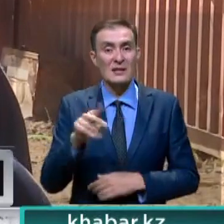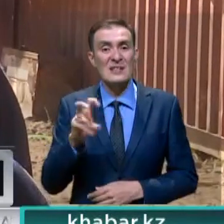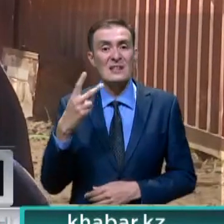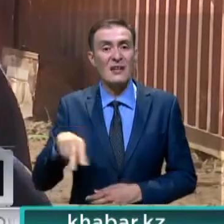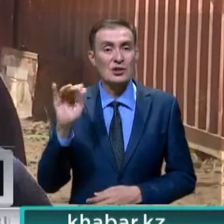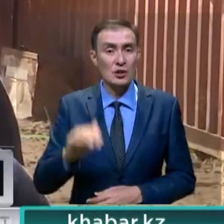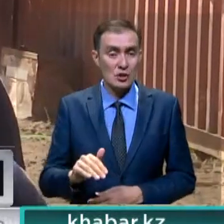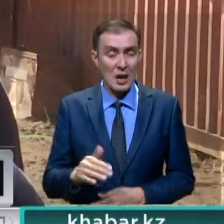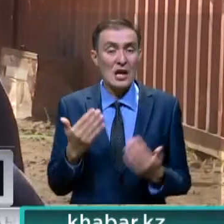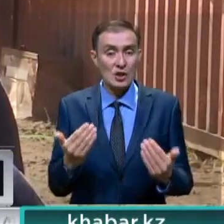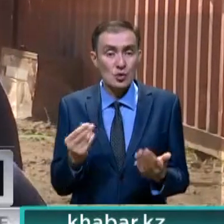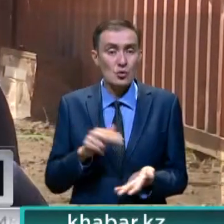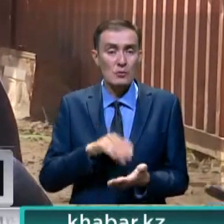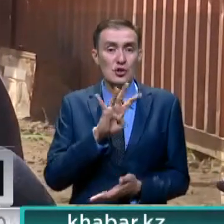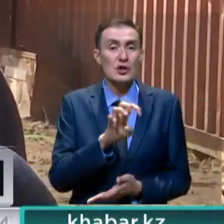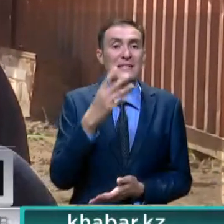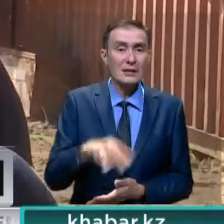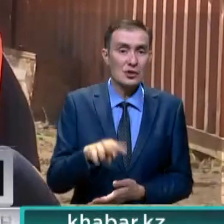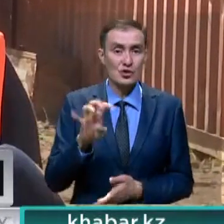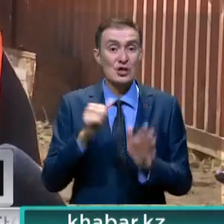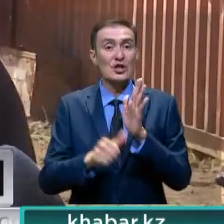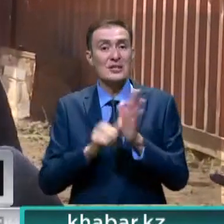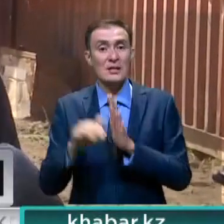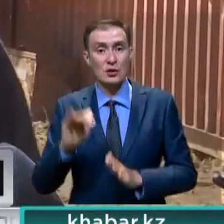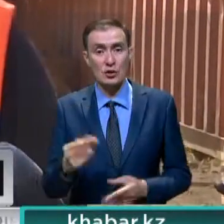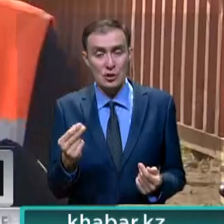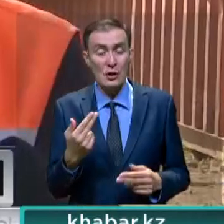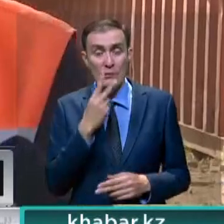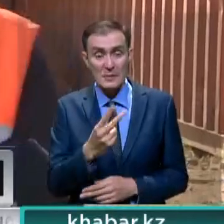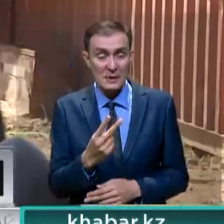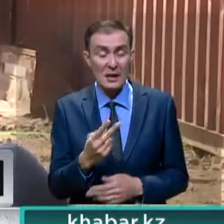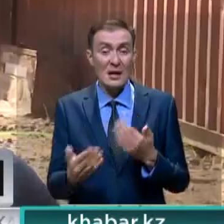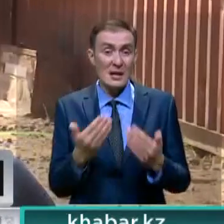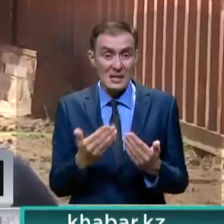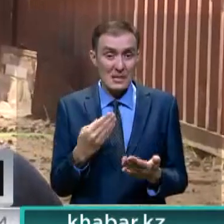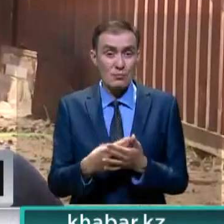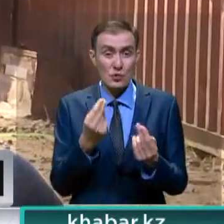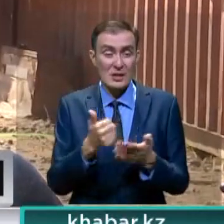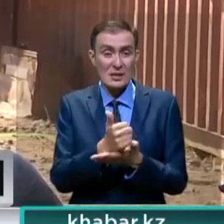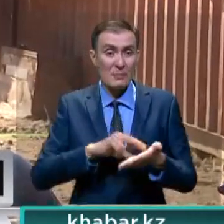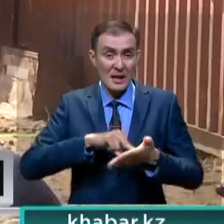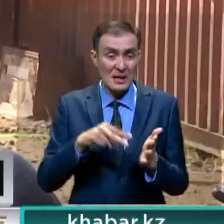190-220 тысяч, сейчас стоимость 430-460 тысяч. То есть смотрите, если бюджет